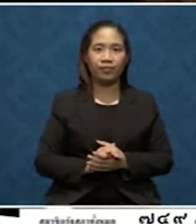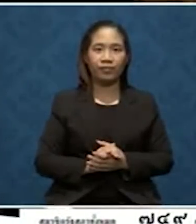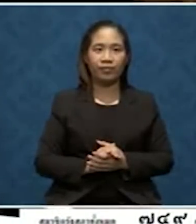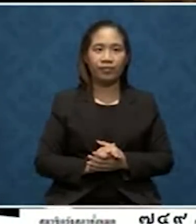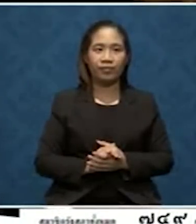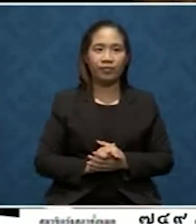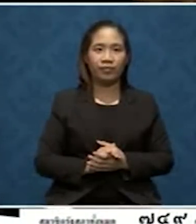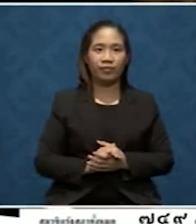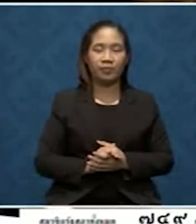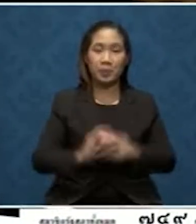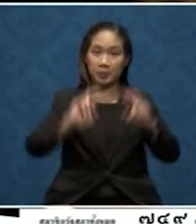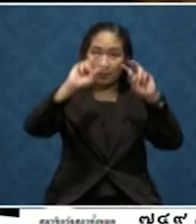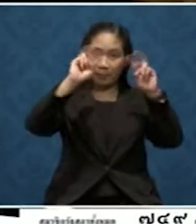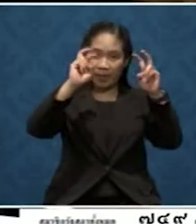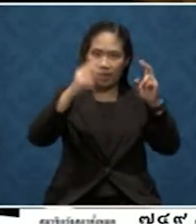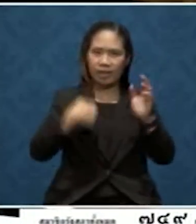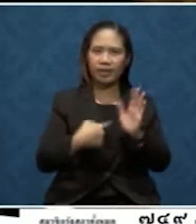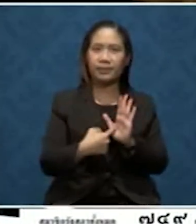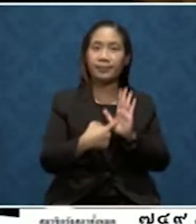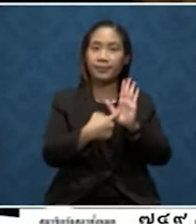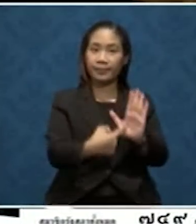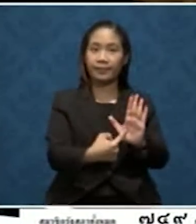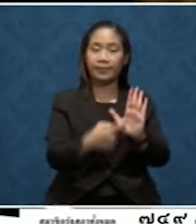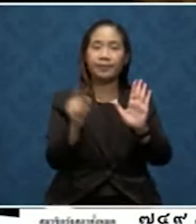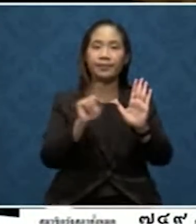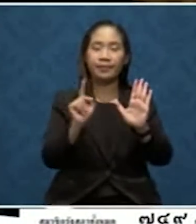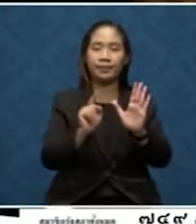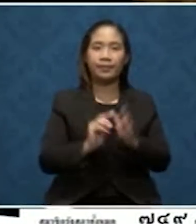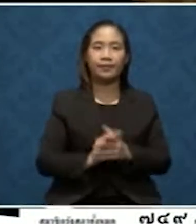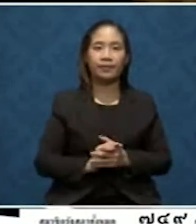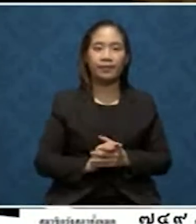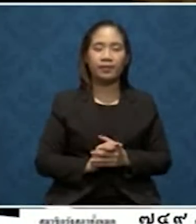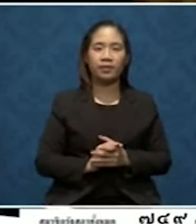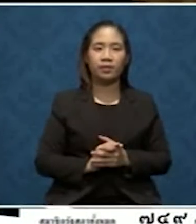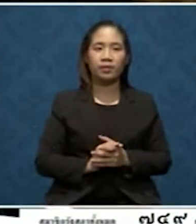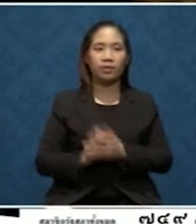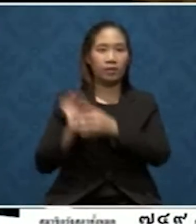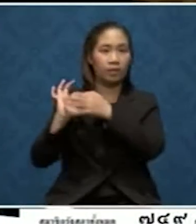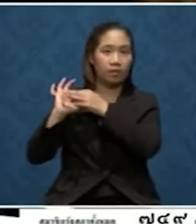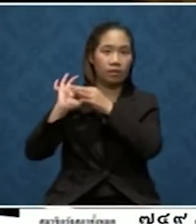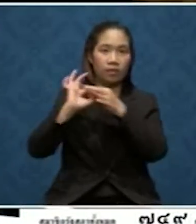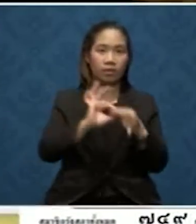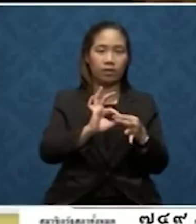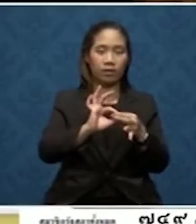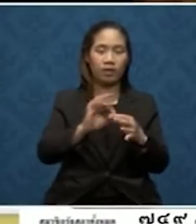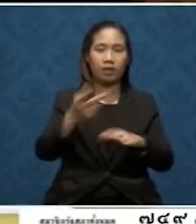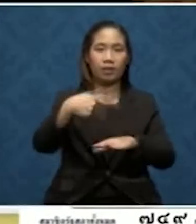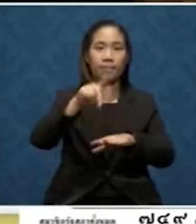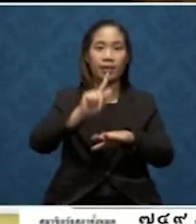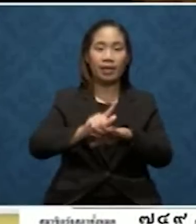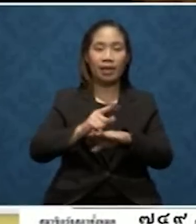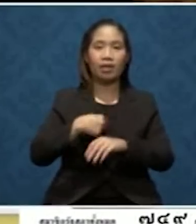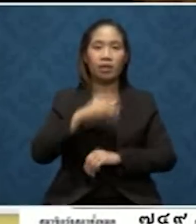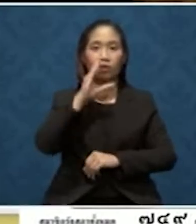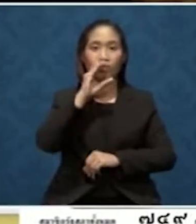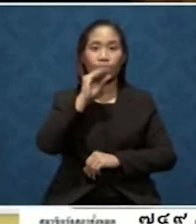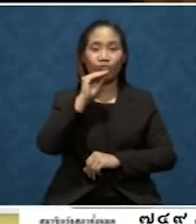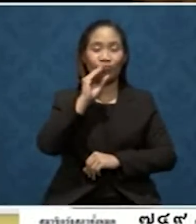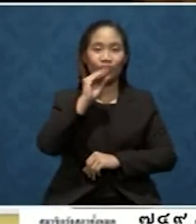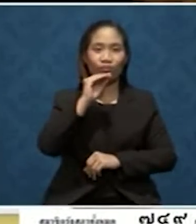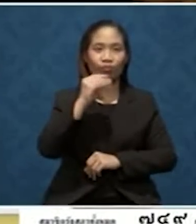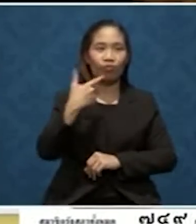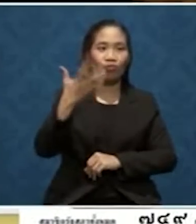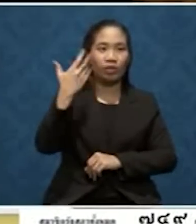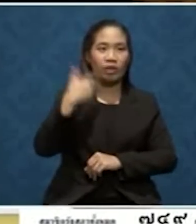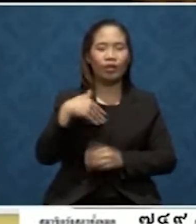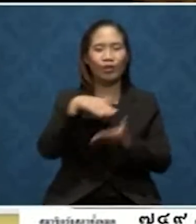ประเดนที่ผมกำลังนำเสนอ่ครั มัสืบเ veggies ท่านประทานถึ้เกล่าวหลังจากที่ต้ขอน